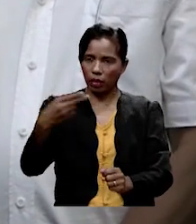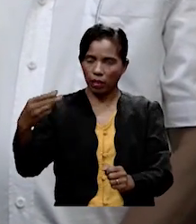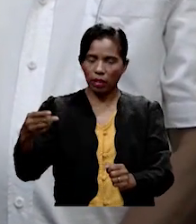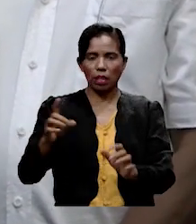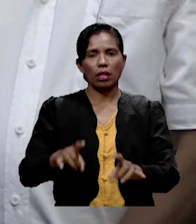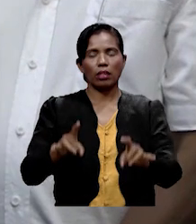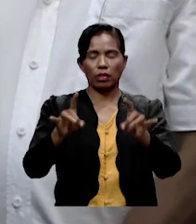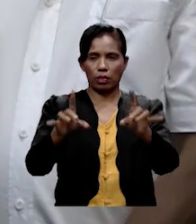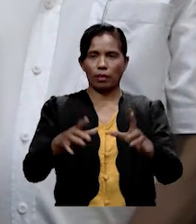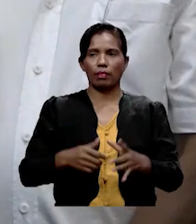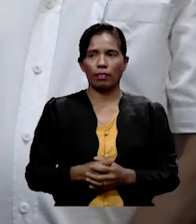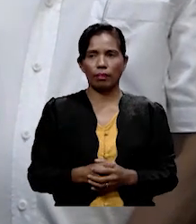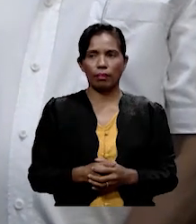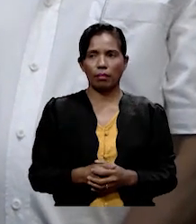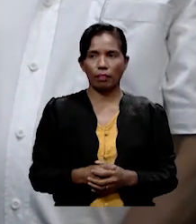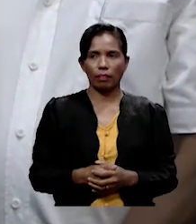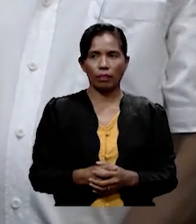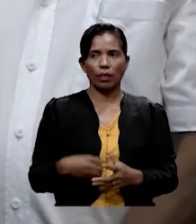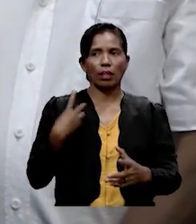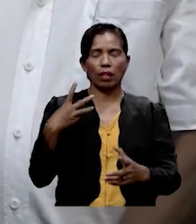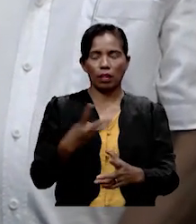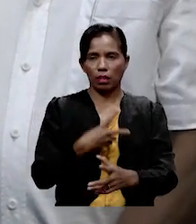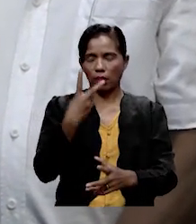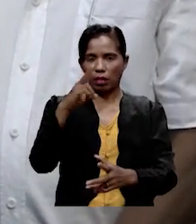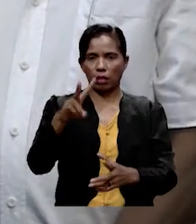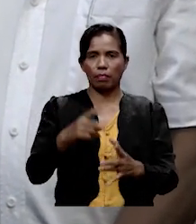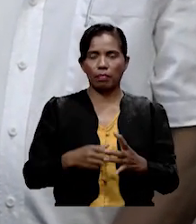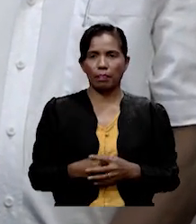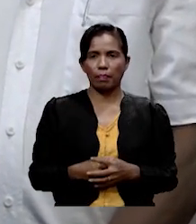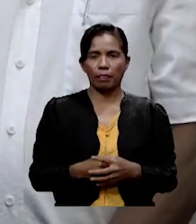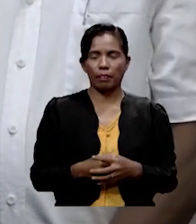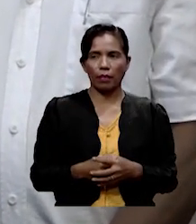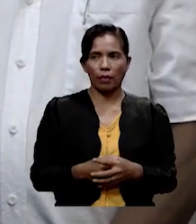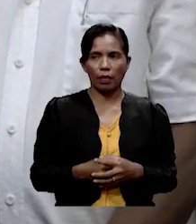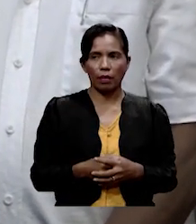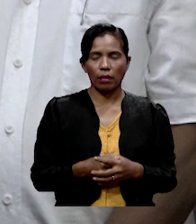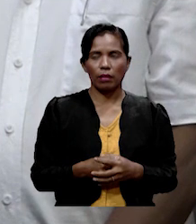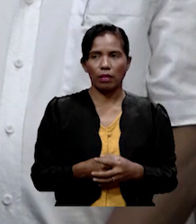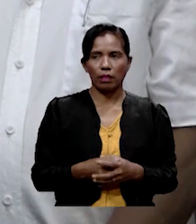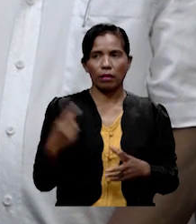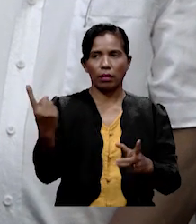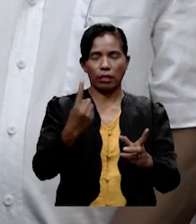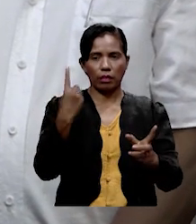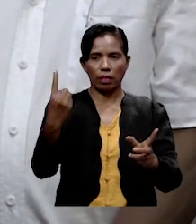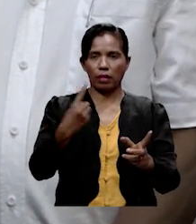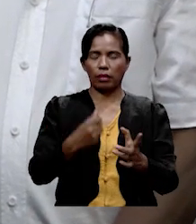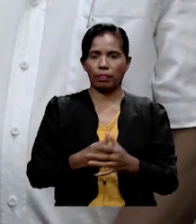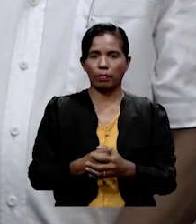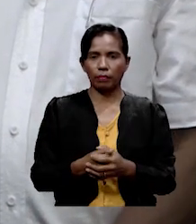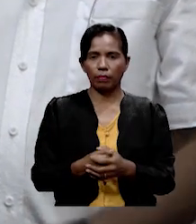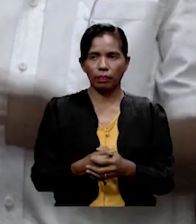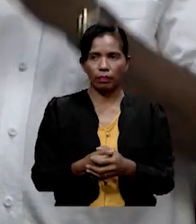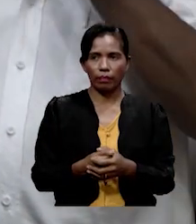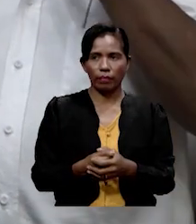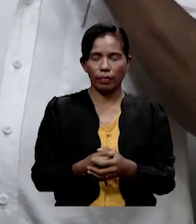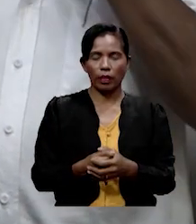Pacific region. Terkait dengan harga tiket, tentunya kita tetap memperhitungkan